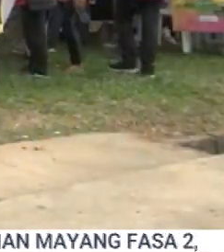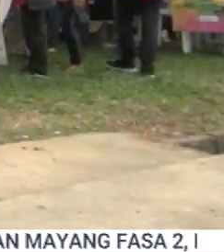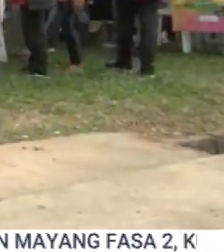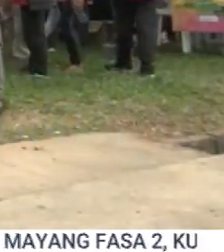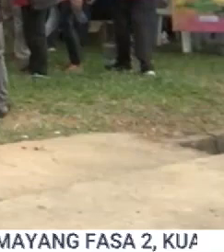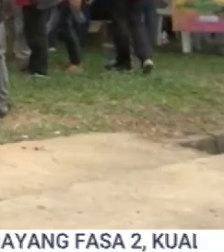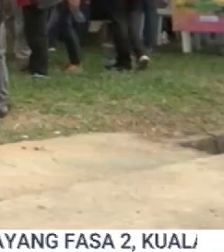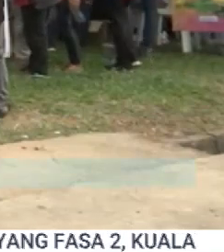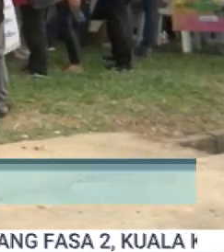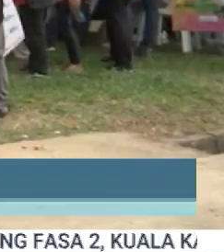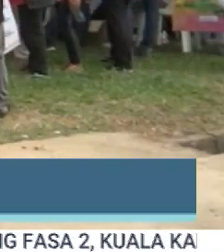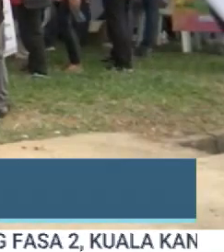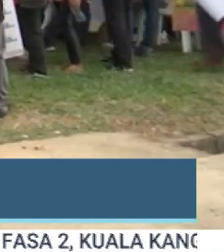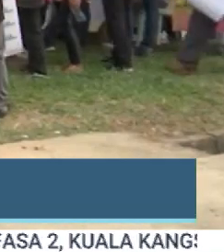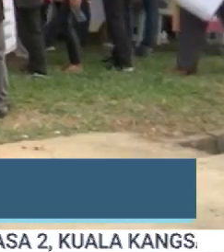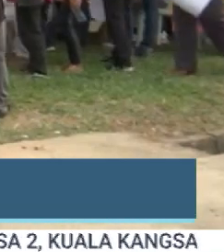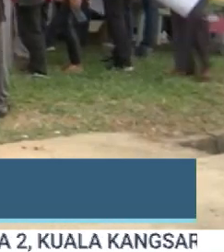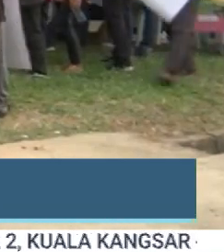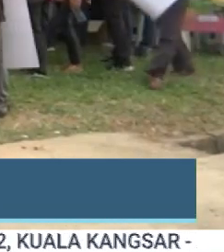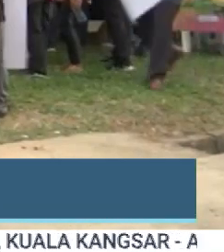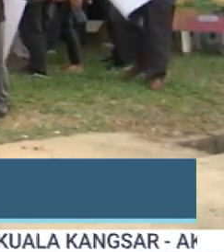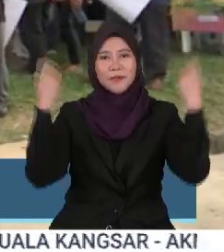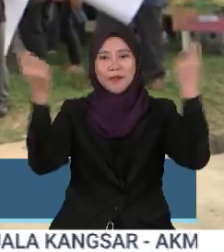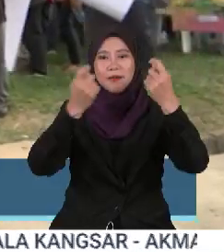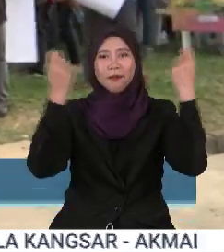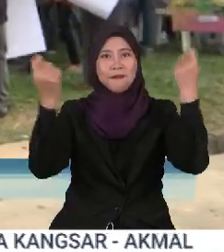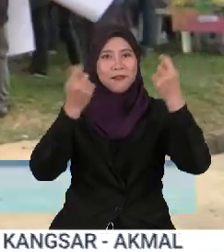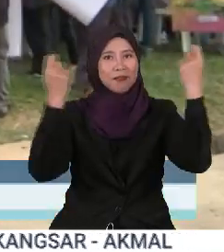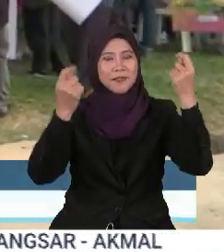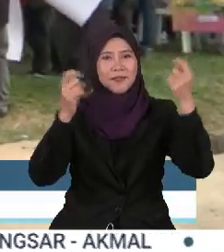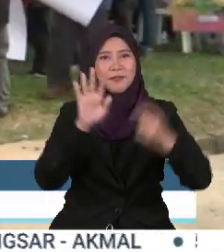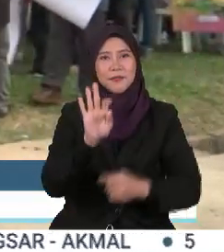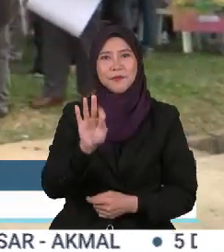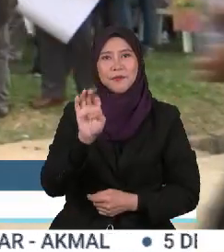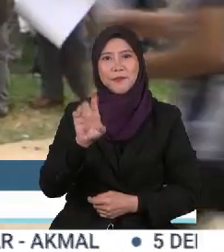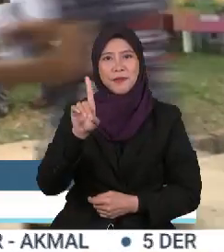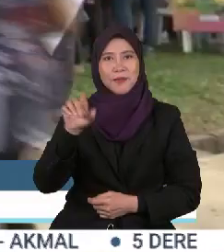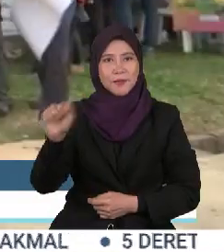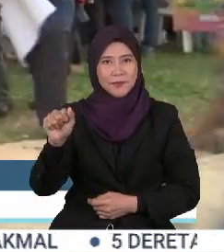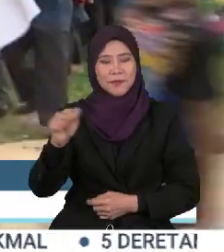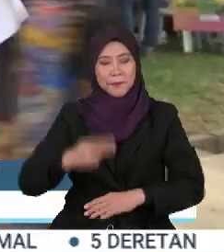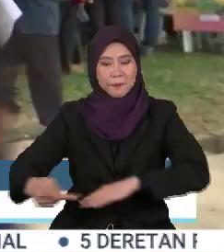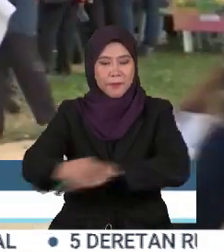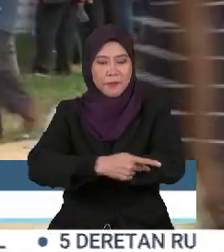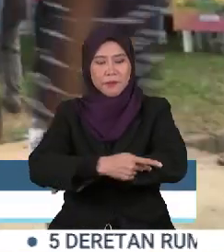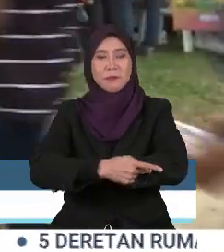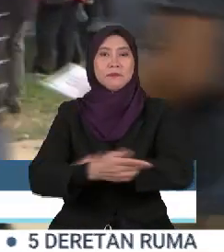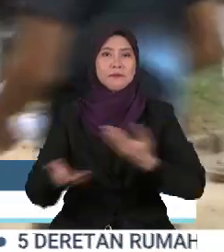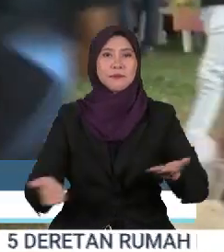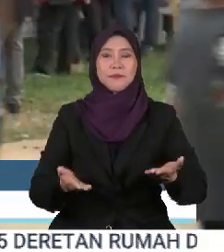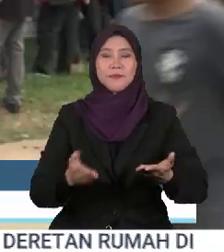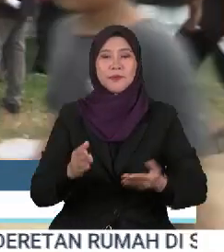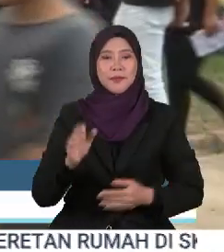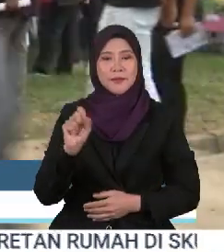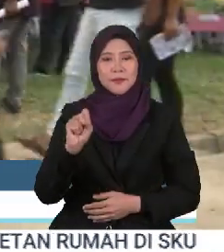beginilah suasana meriahnya kanibal segalanya Verrel yang sudah berlangsung di Padang awam